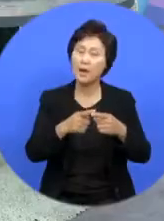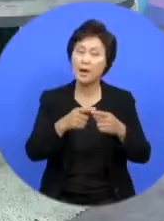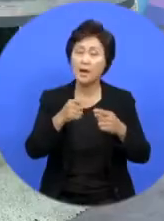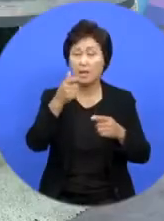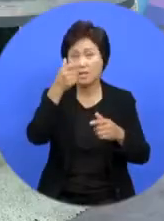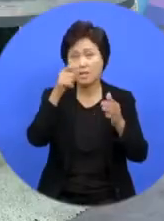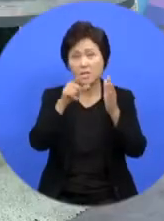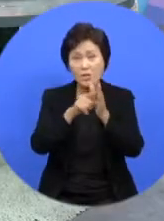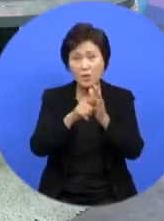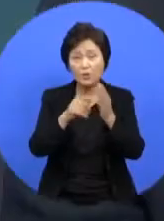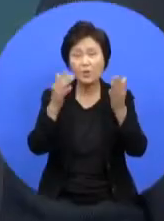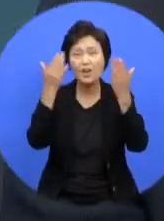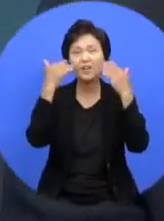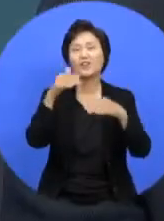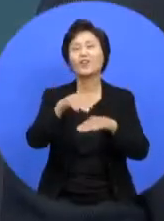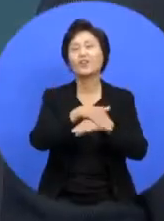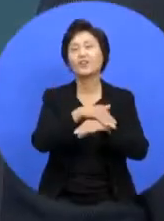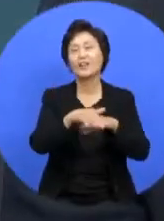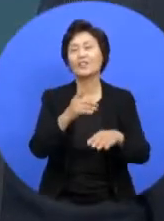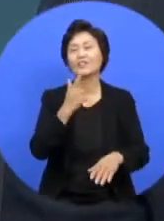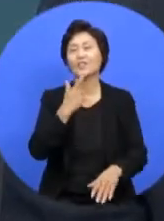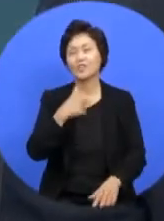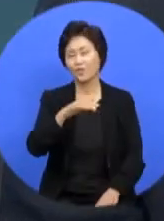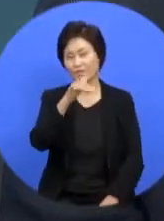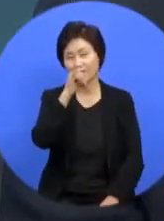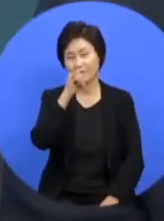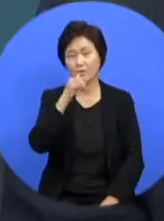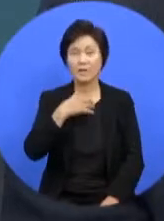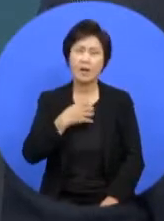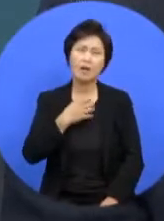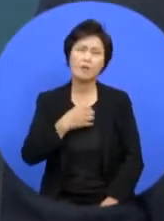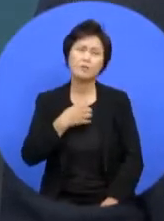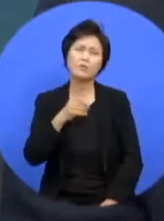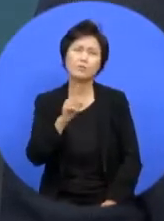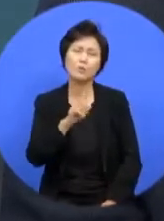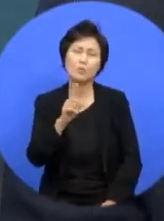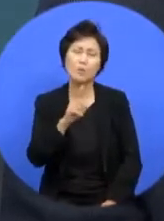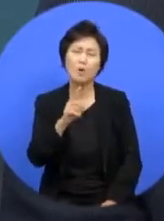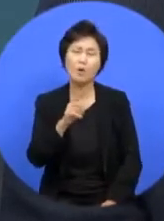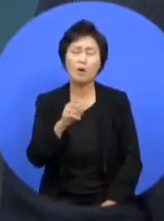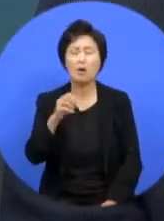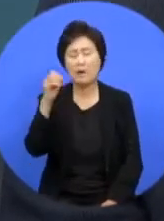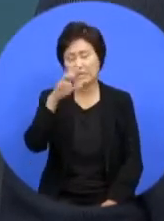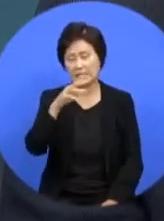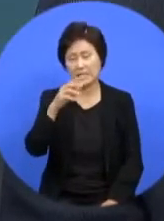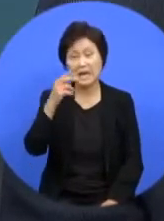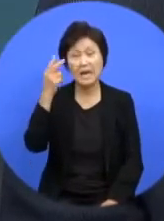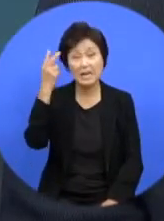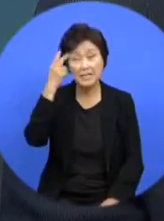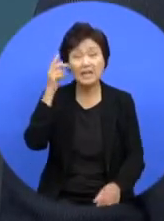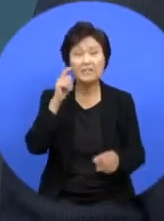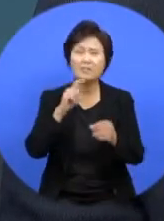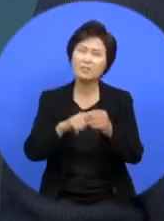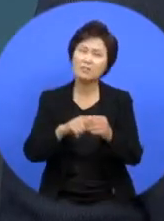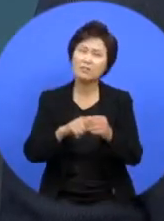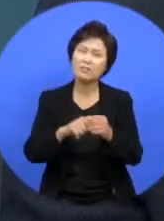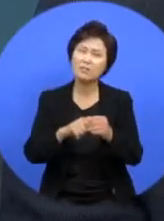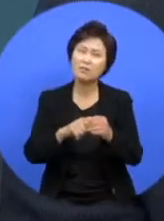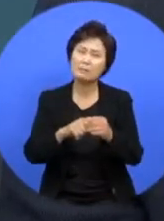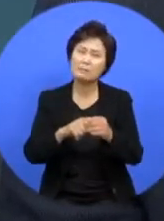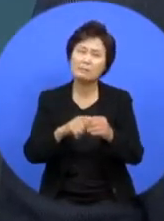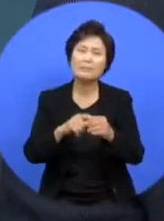아 그랬구나. 제가 걱정했던 부분은 율법적이고 형식적인 분위기의 학교임이 어떡하지? 혹은